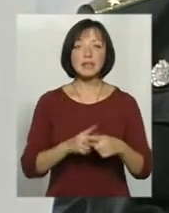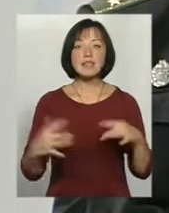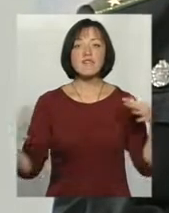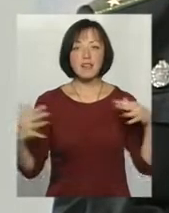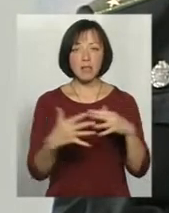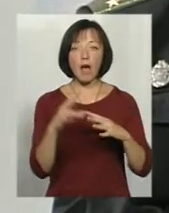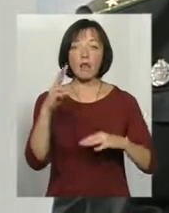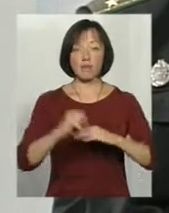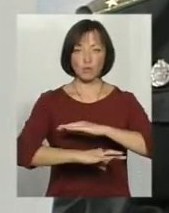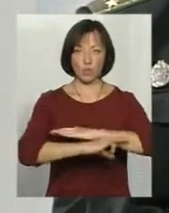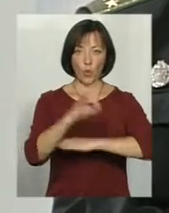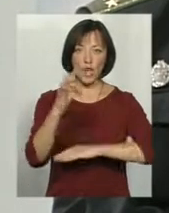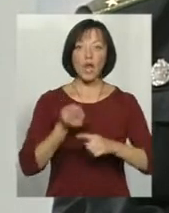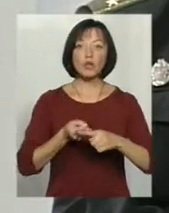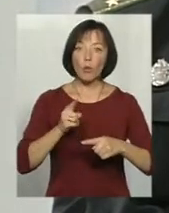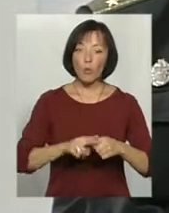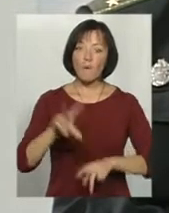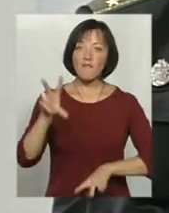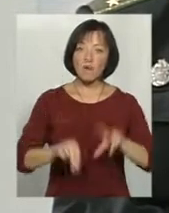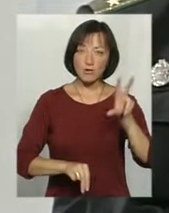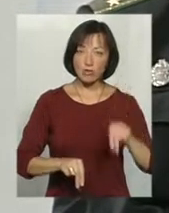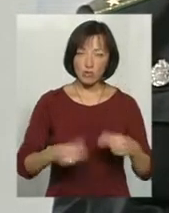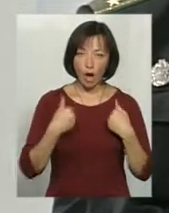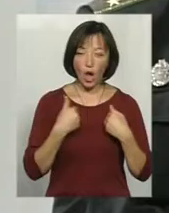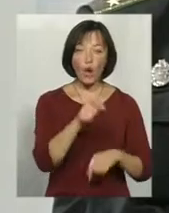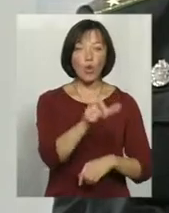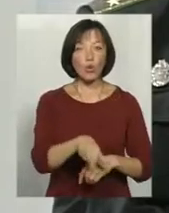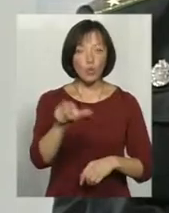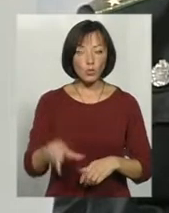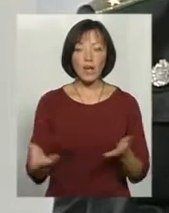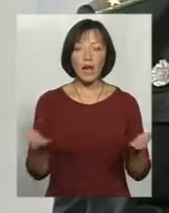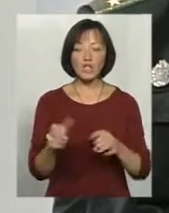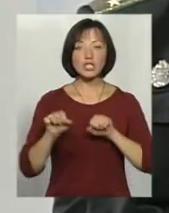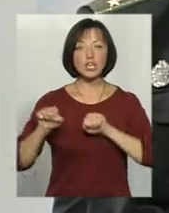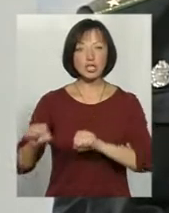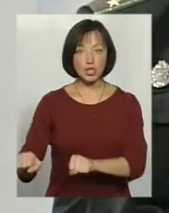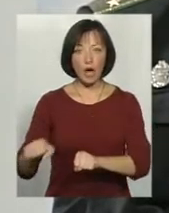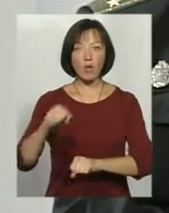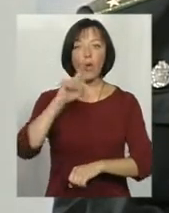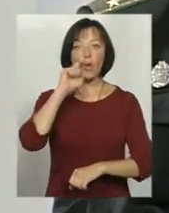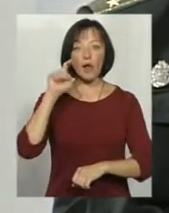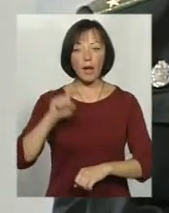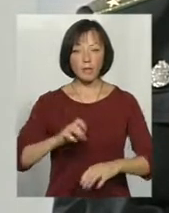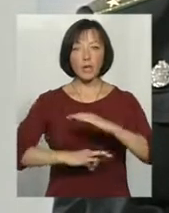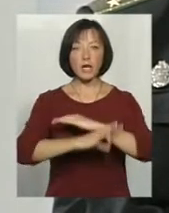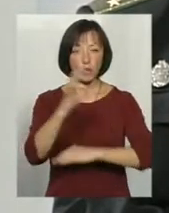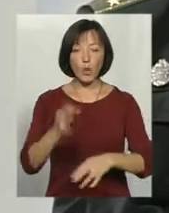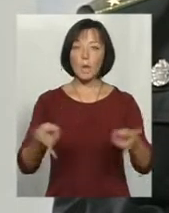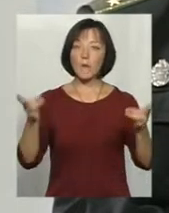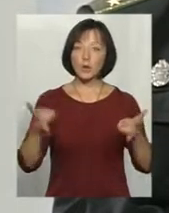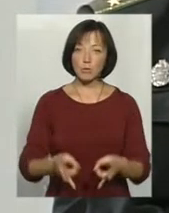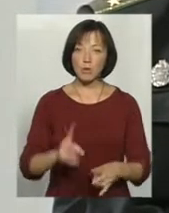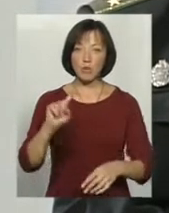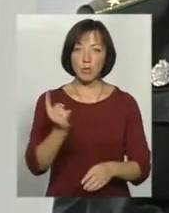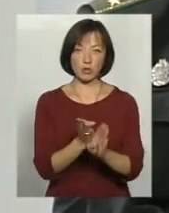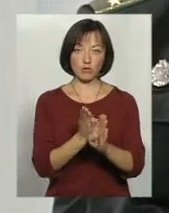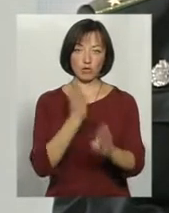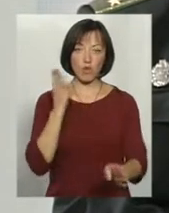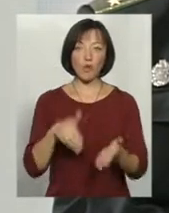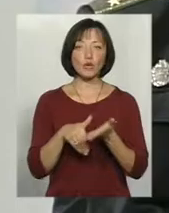на Сході. Тому вважаю, що ті люди, які захищають батьківщину на Сході України, вони потребують